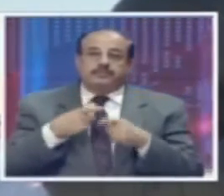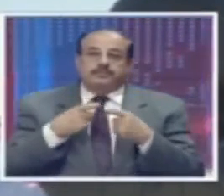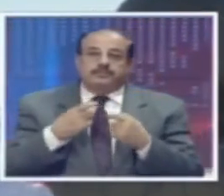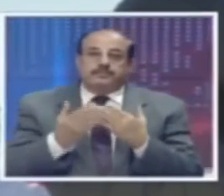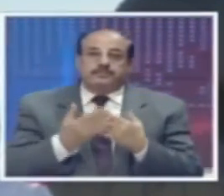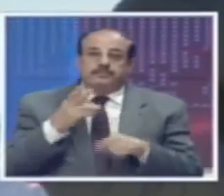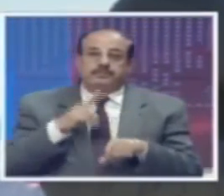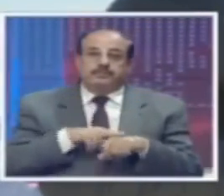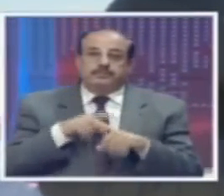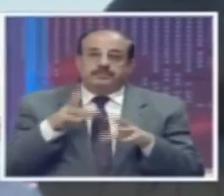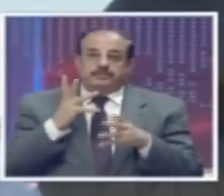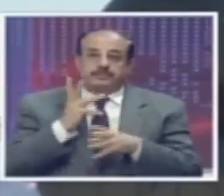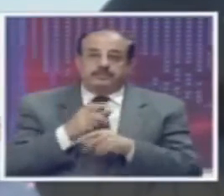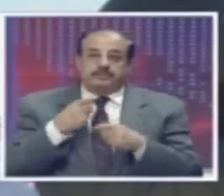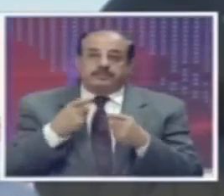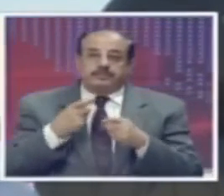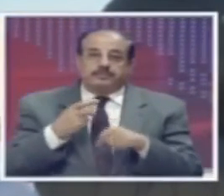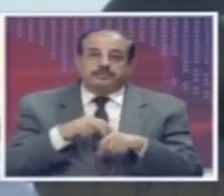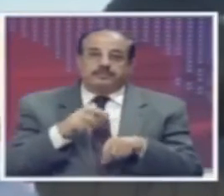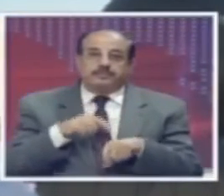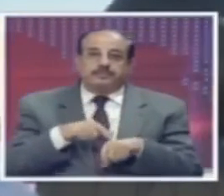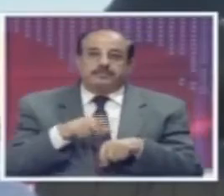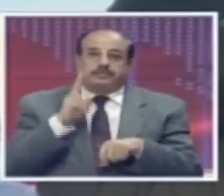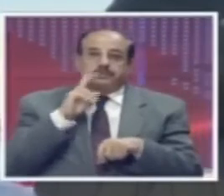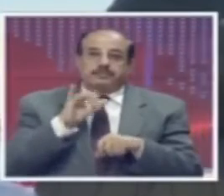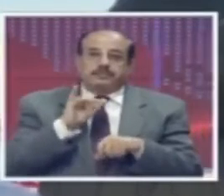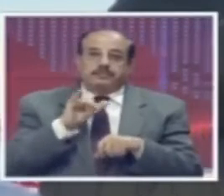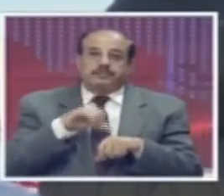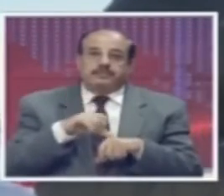حديثة تواكب التطور التكنولوجي ليكون نقطة هامة